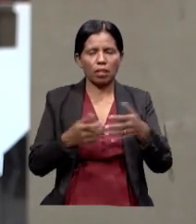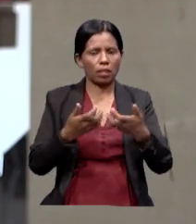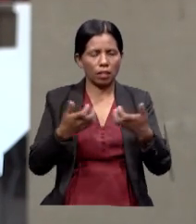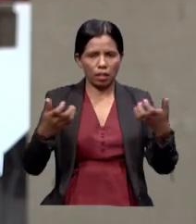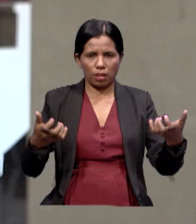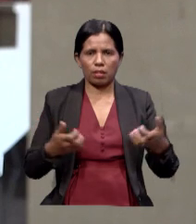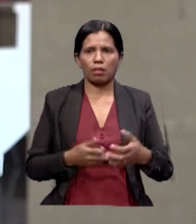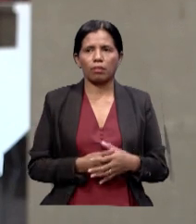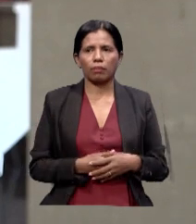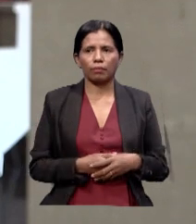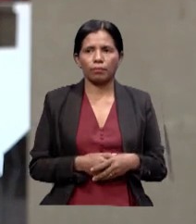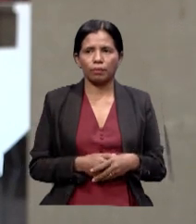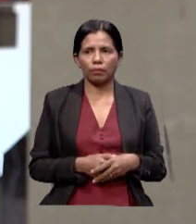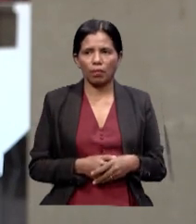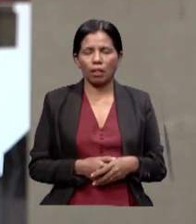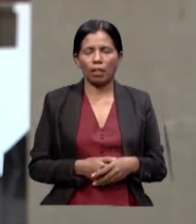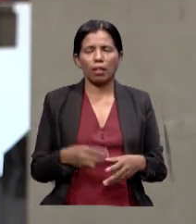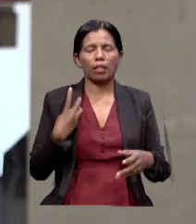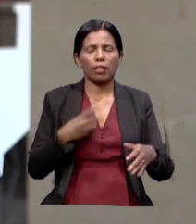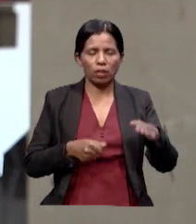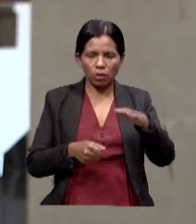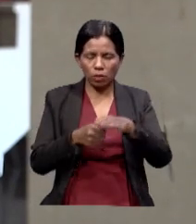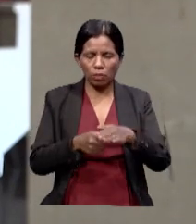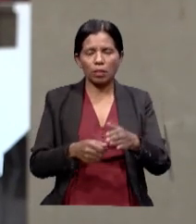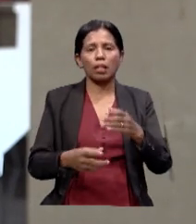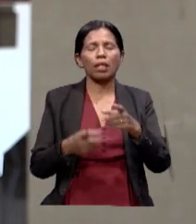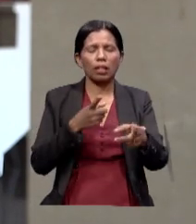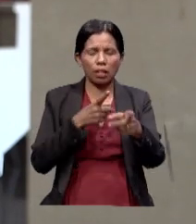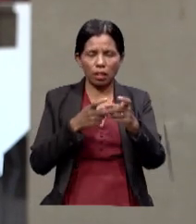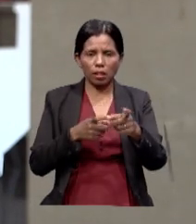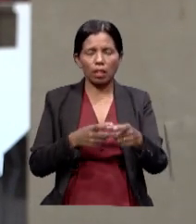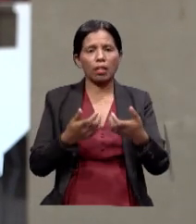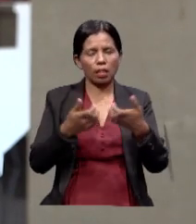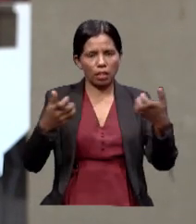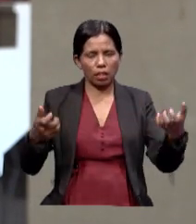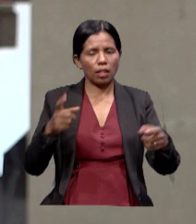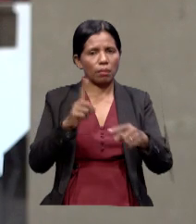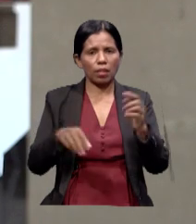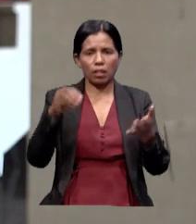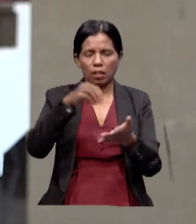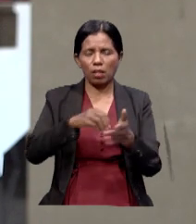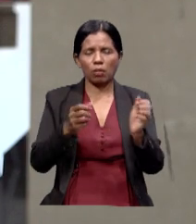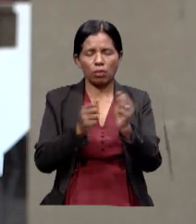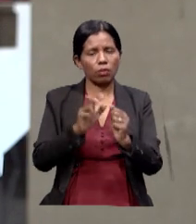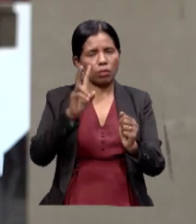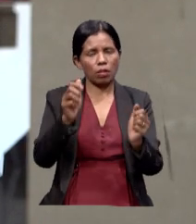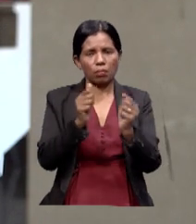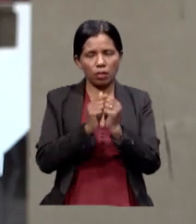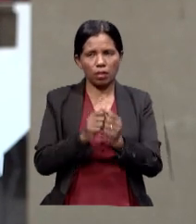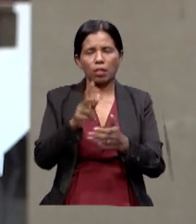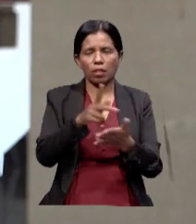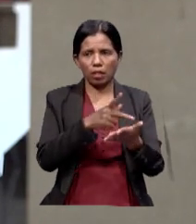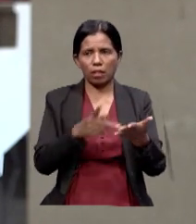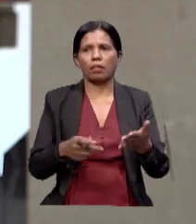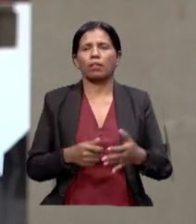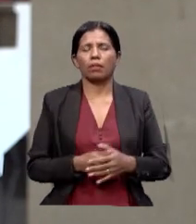ne keta. Agora ida be rai kilat ne keta, la bele kau buat ruam ne amoto. Ni krime kata ne rai kilat ne krime.